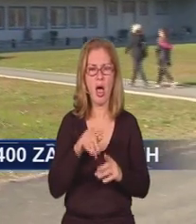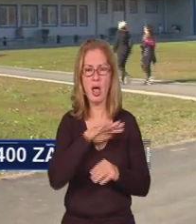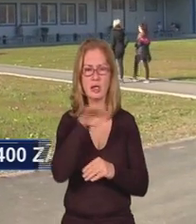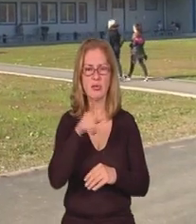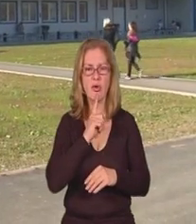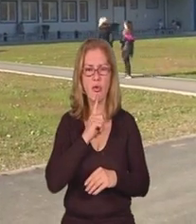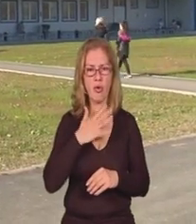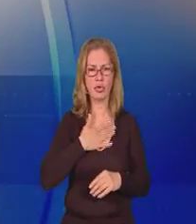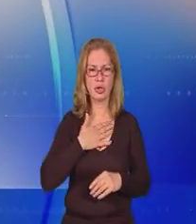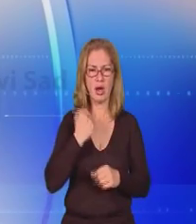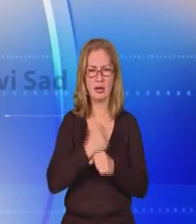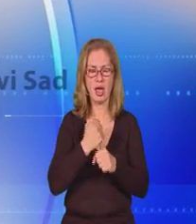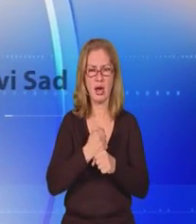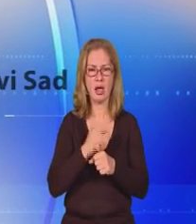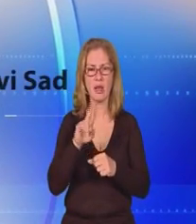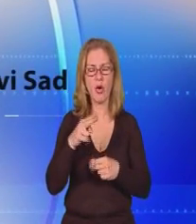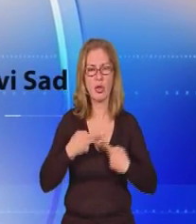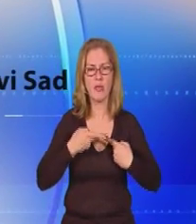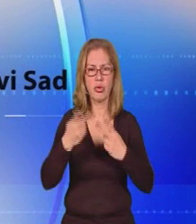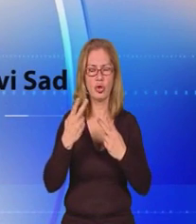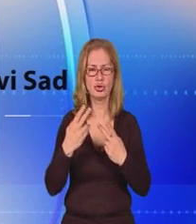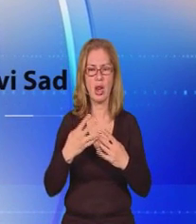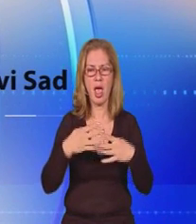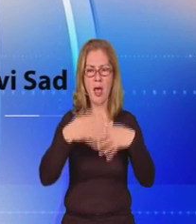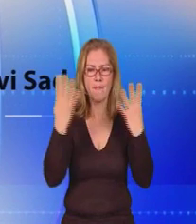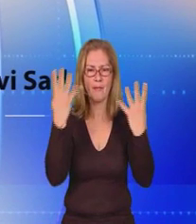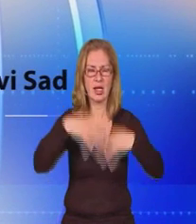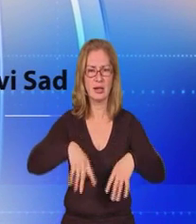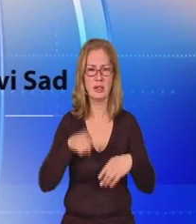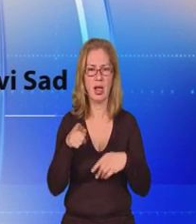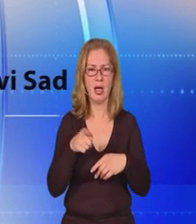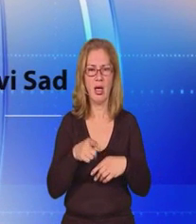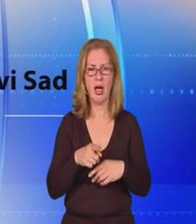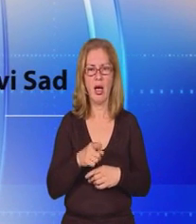svi zainteresovani mogu poslati svoj CV u fabriku putem maila